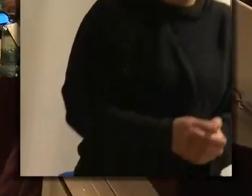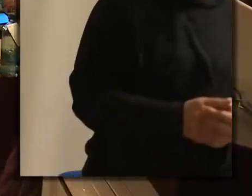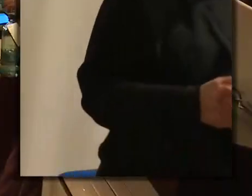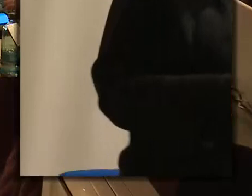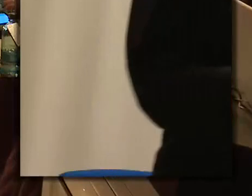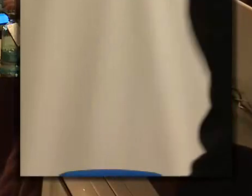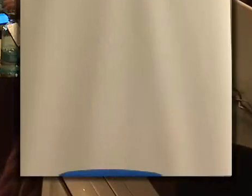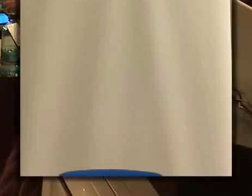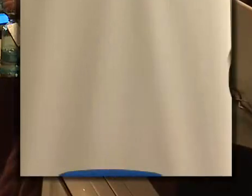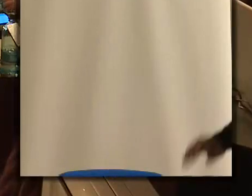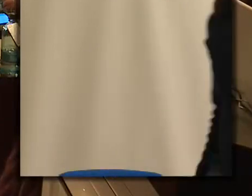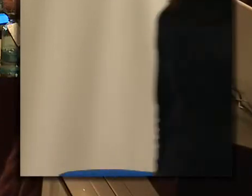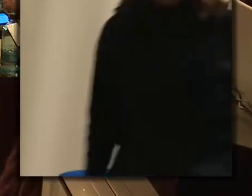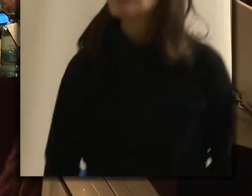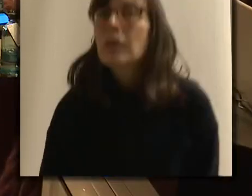senyora Homs.